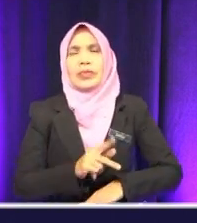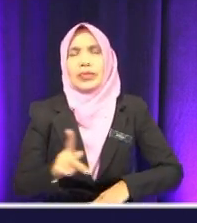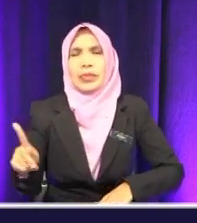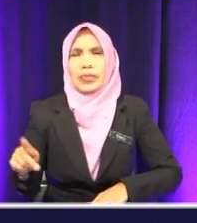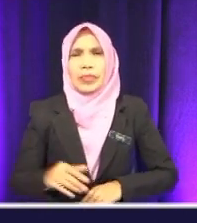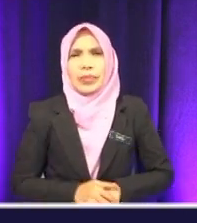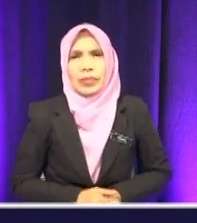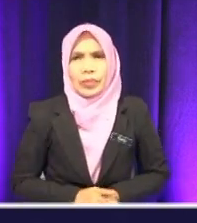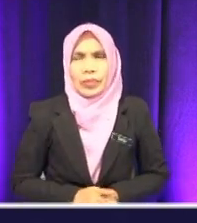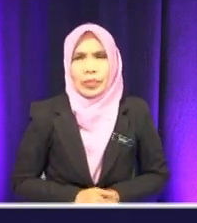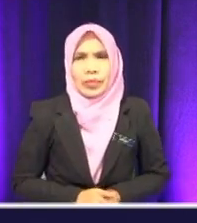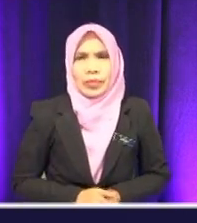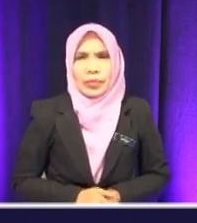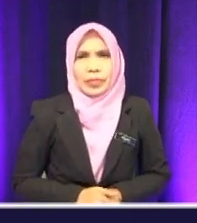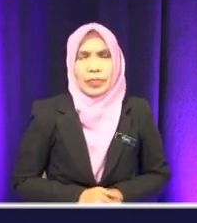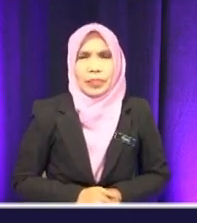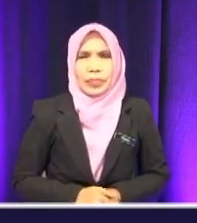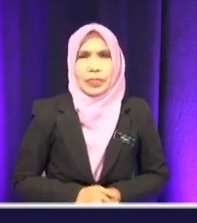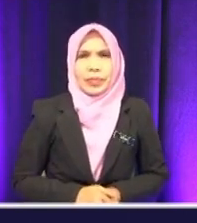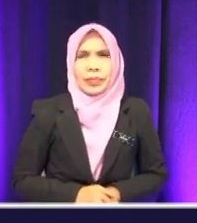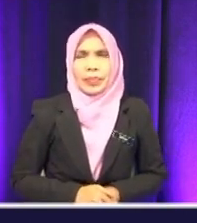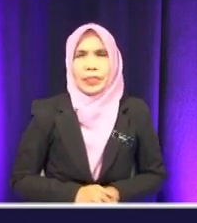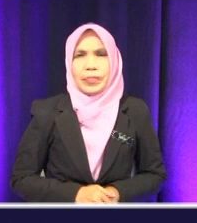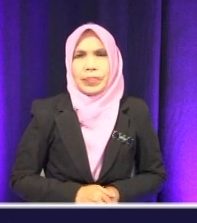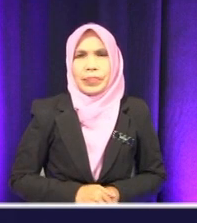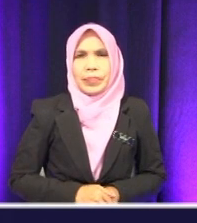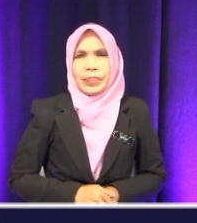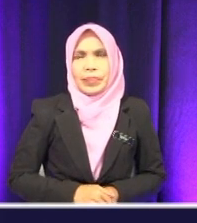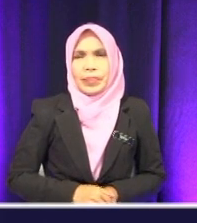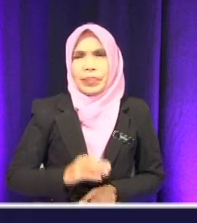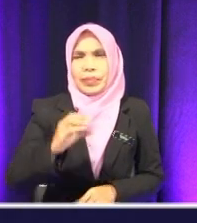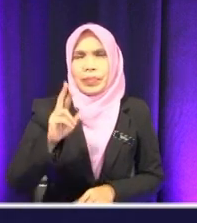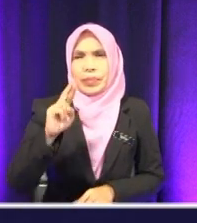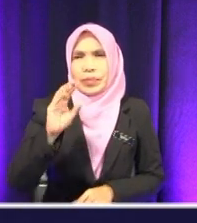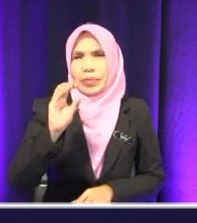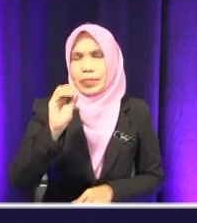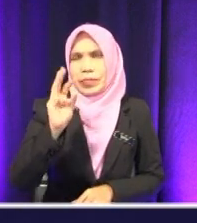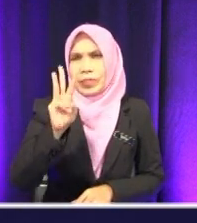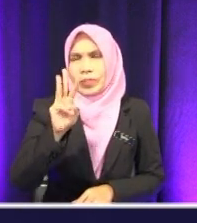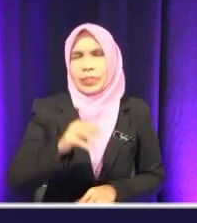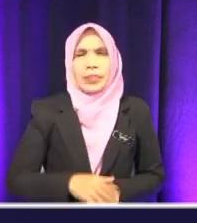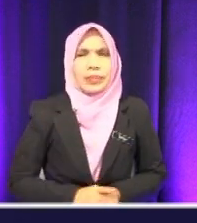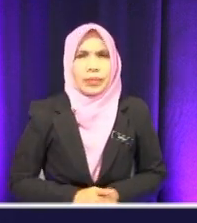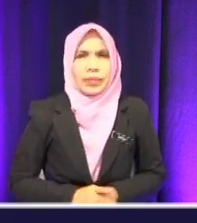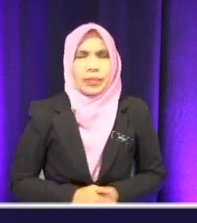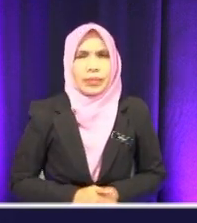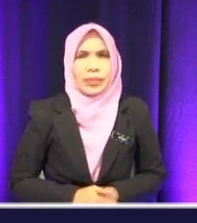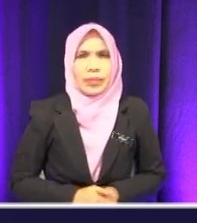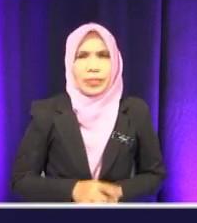yaitu kaki gagak pada tingkatan 4 kita gunakan cek one 1m